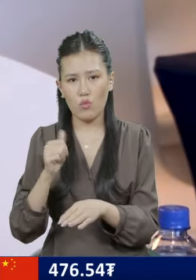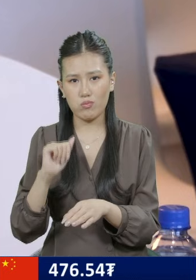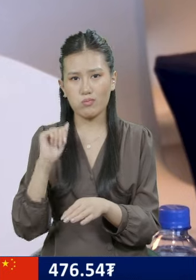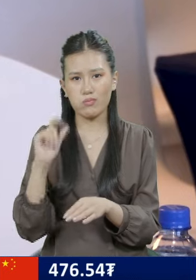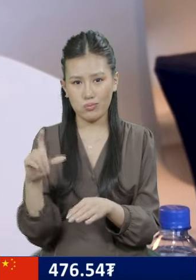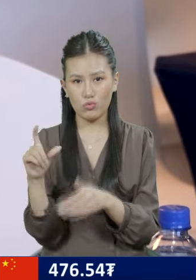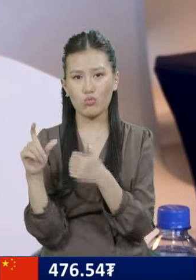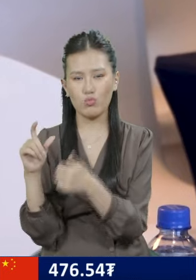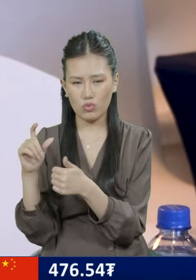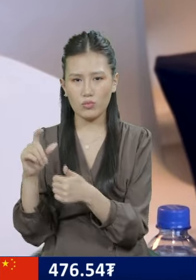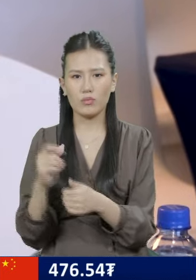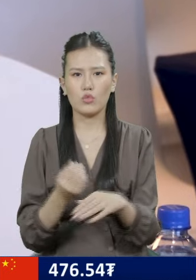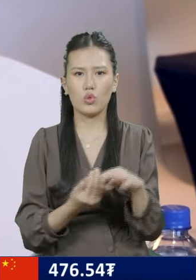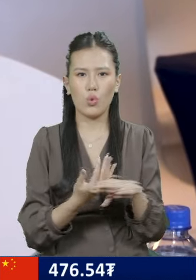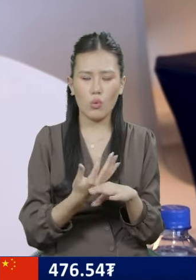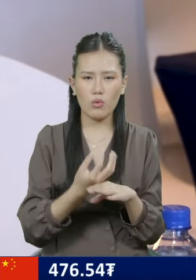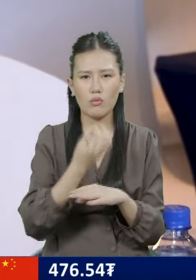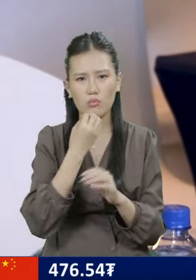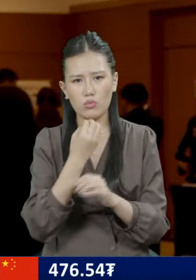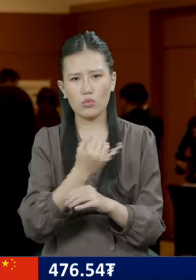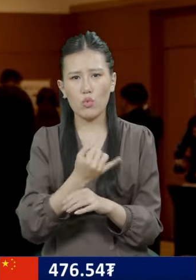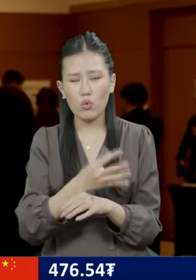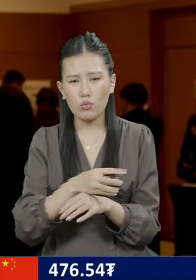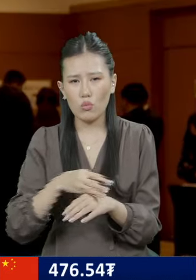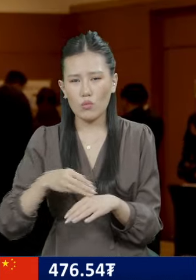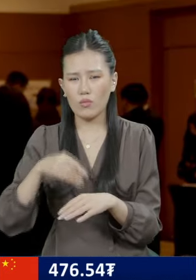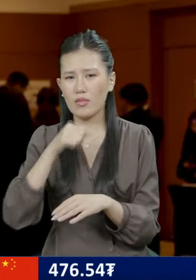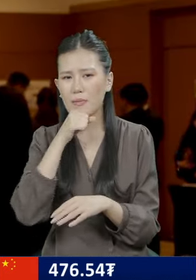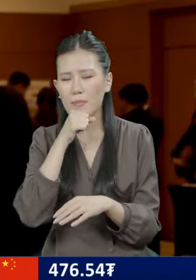ноолоорын үнцнийг бууруулж байна гэлээ.